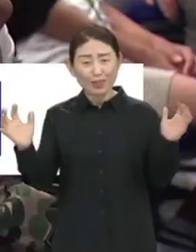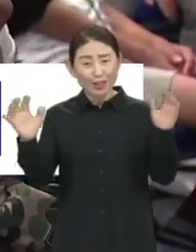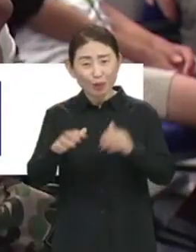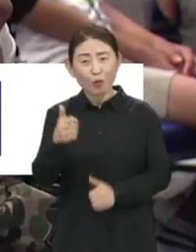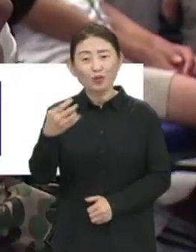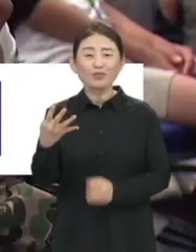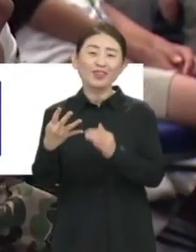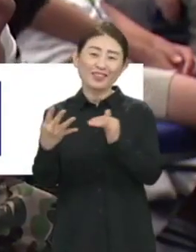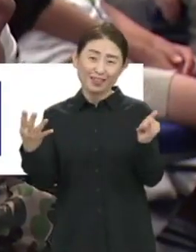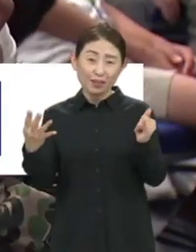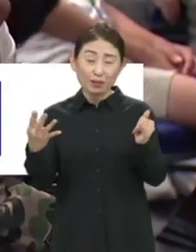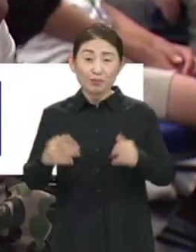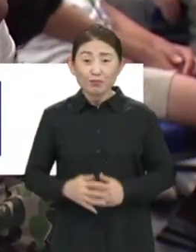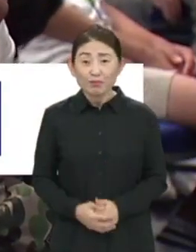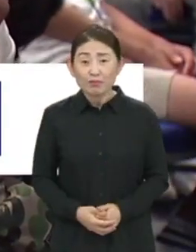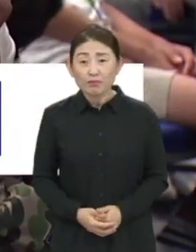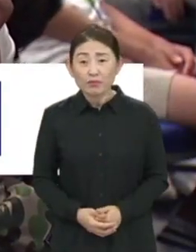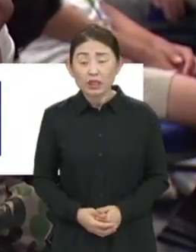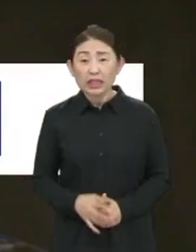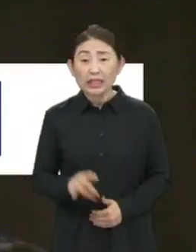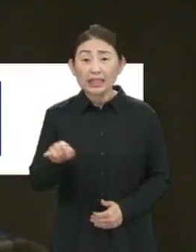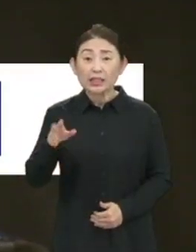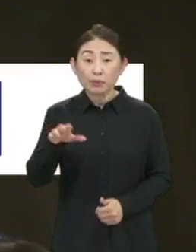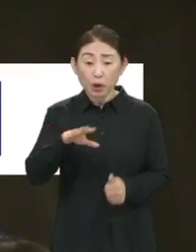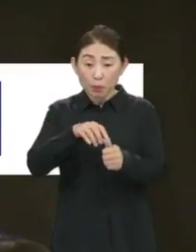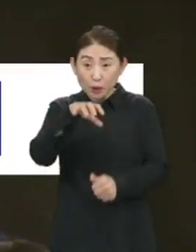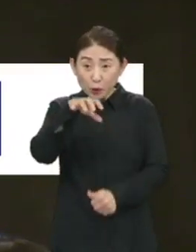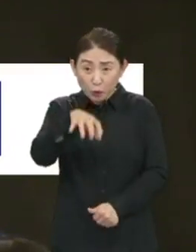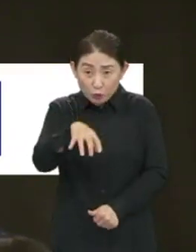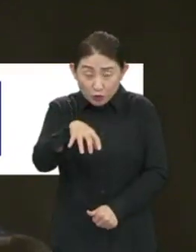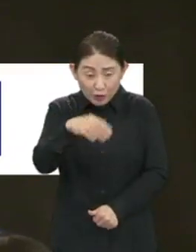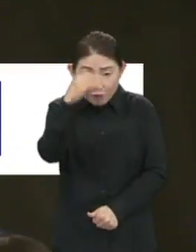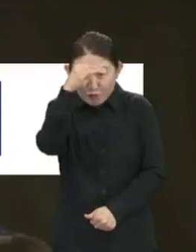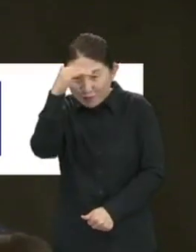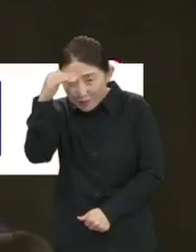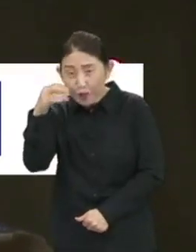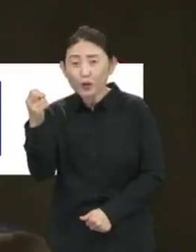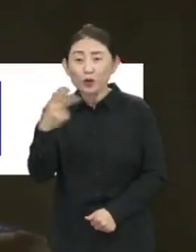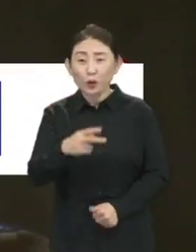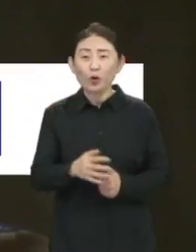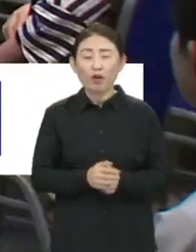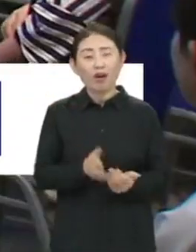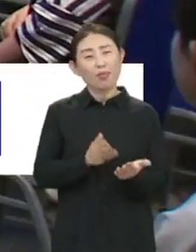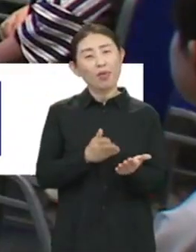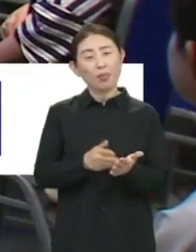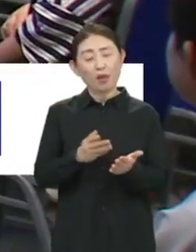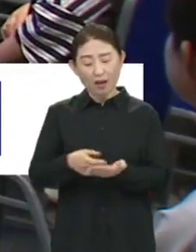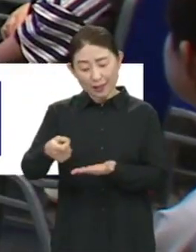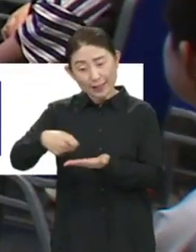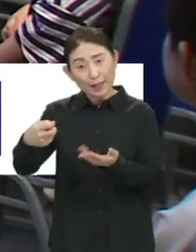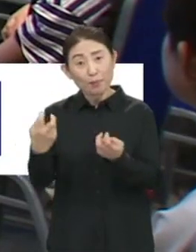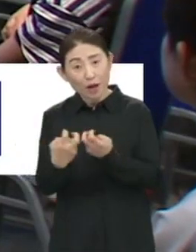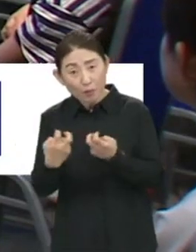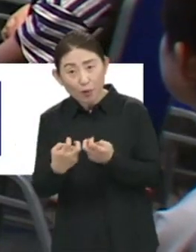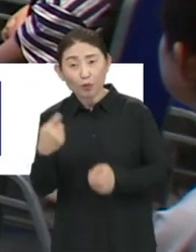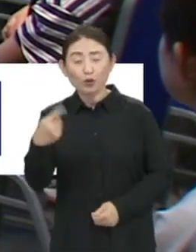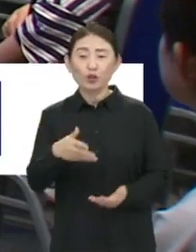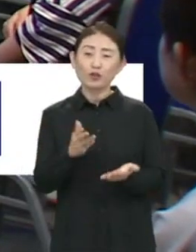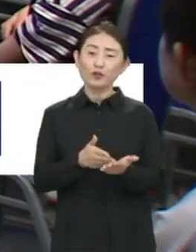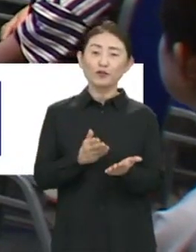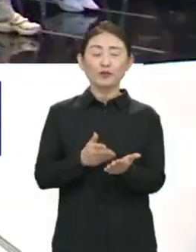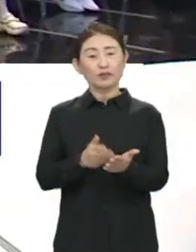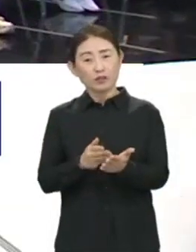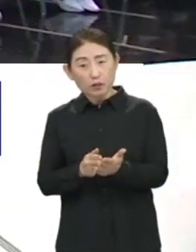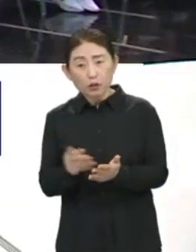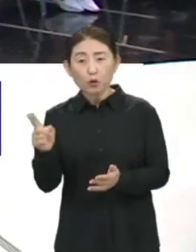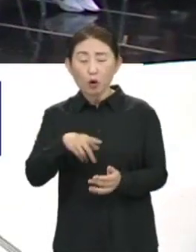54명의 기자단이 참여한 가운데 TJB 대전 방송 방송국 견학을 비롯해 스피치와 기사 작성 특강, 뉴스 앵커와